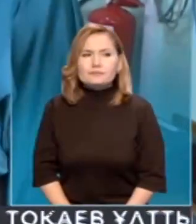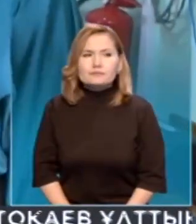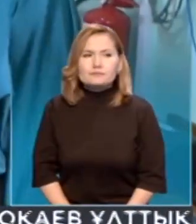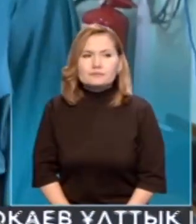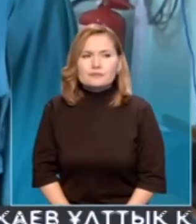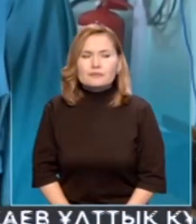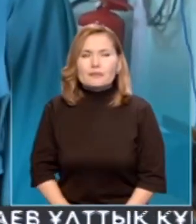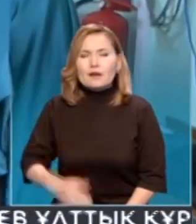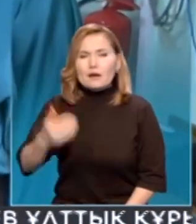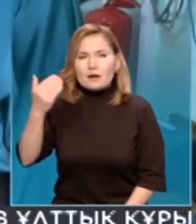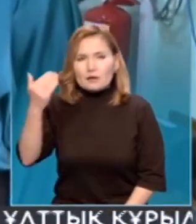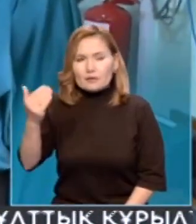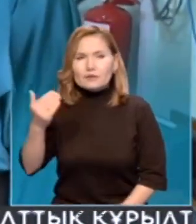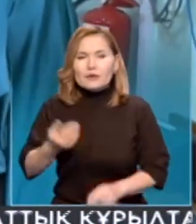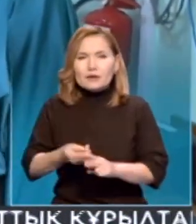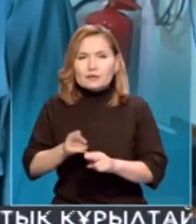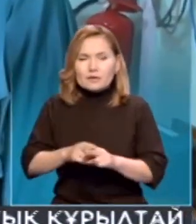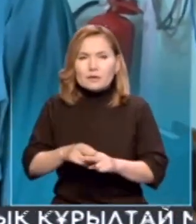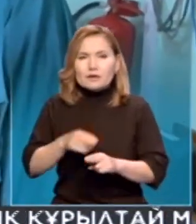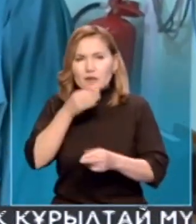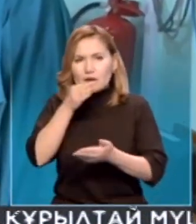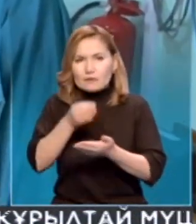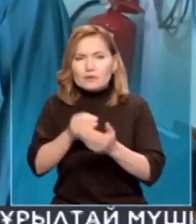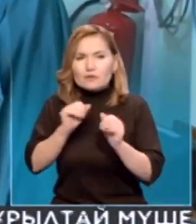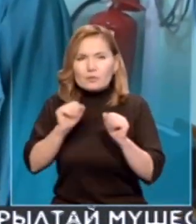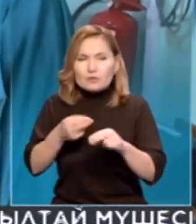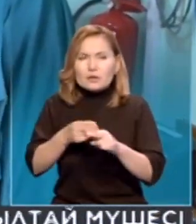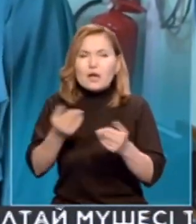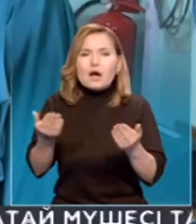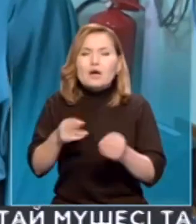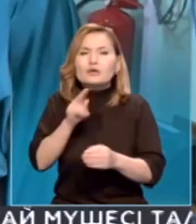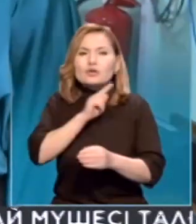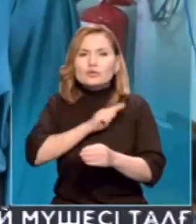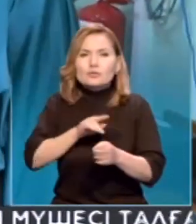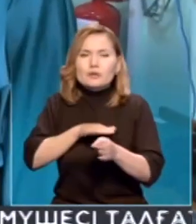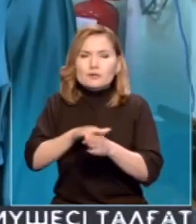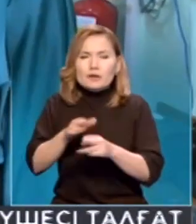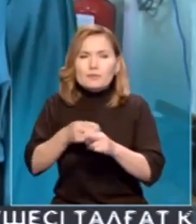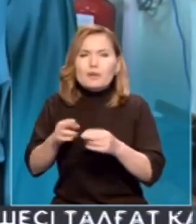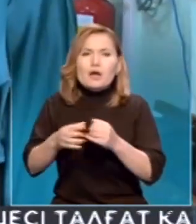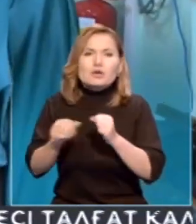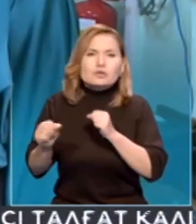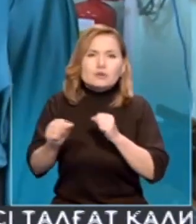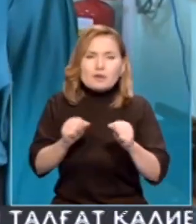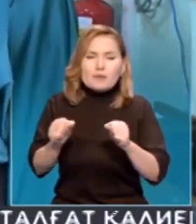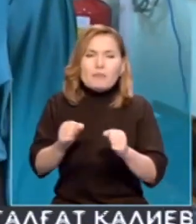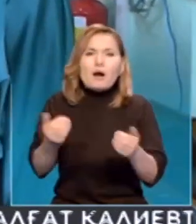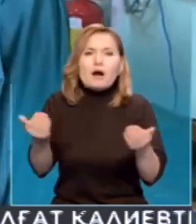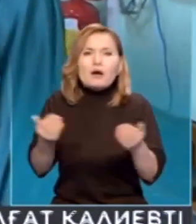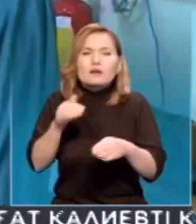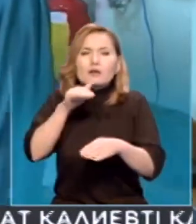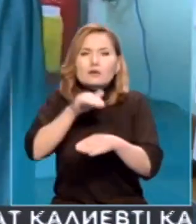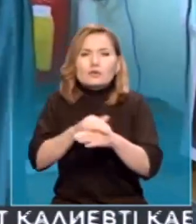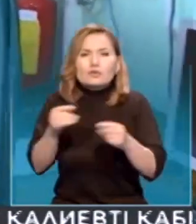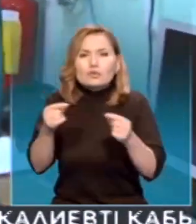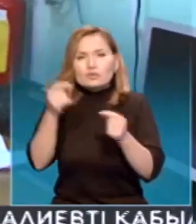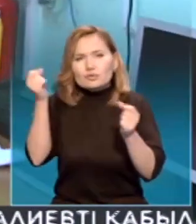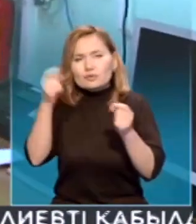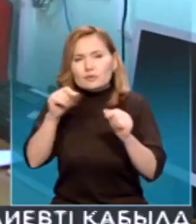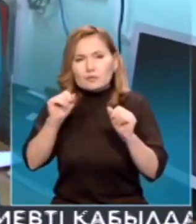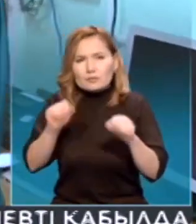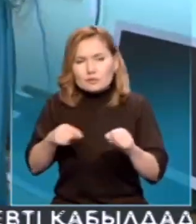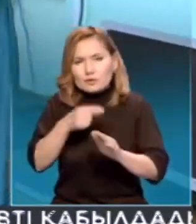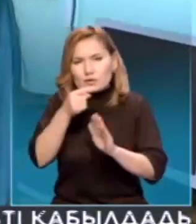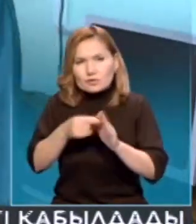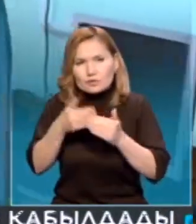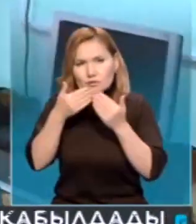Жансая ханым, мына біз тұрған орталық сейсмикалық обсерваторияда қандай жұмыстар атқарылады? Жалпы зілзала қалай анықталады? Біздің